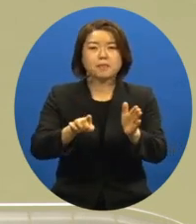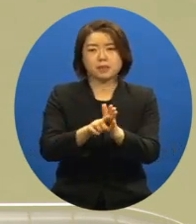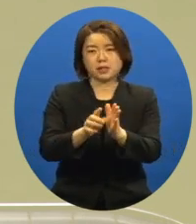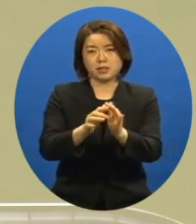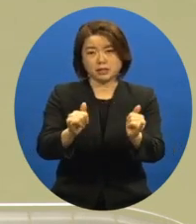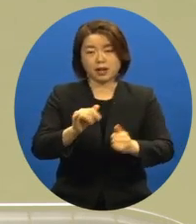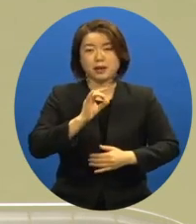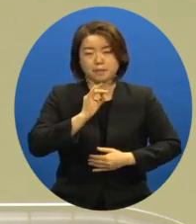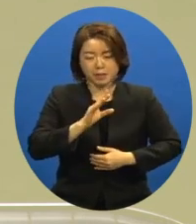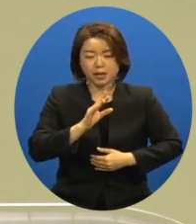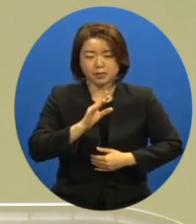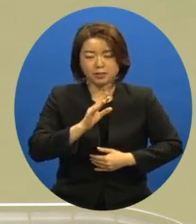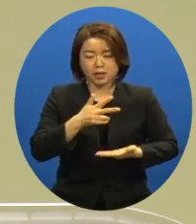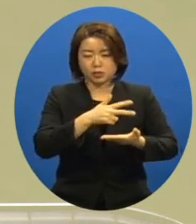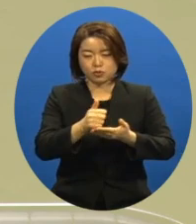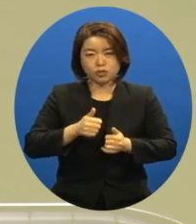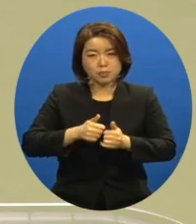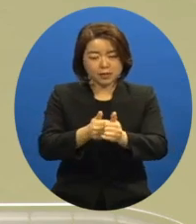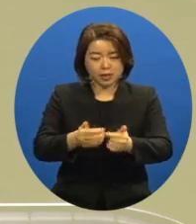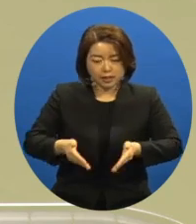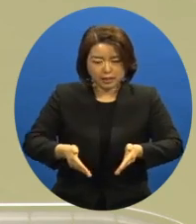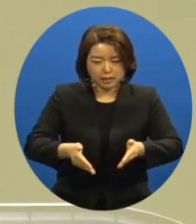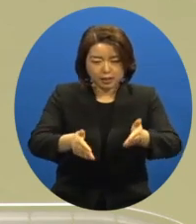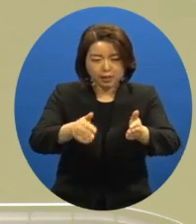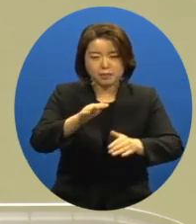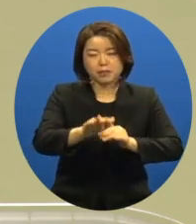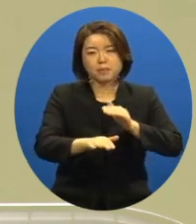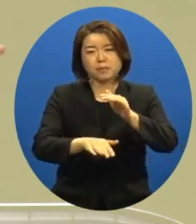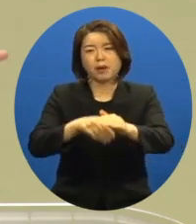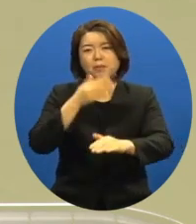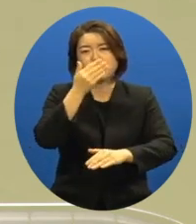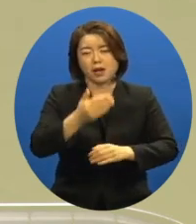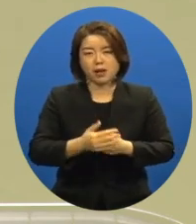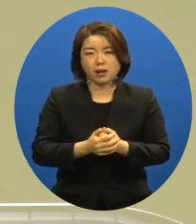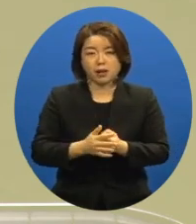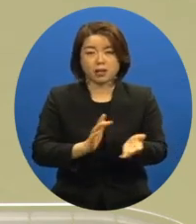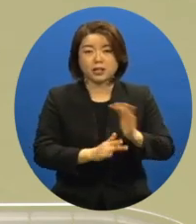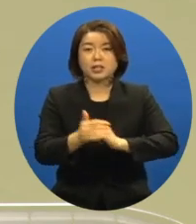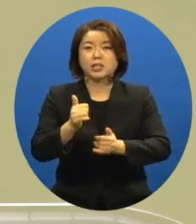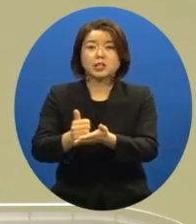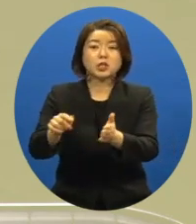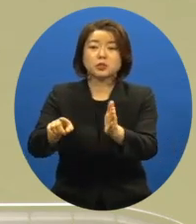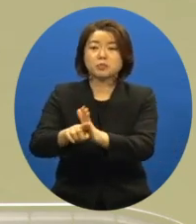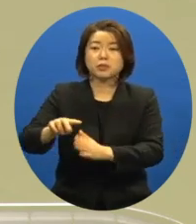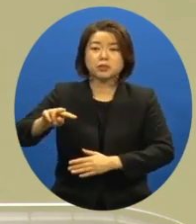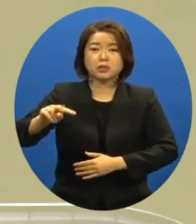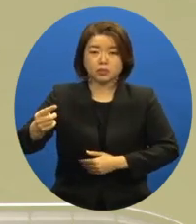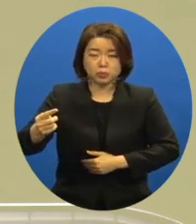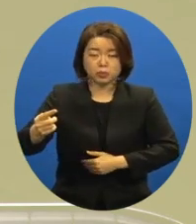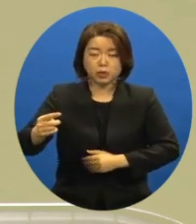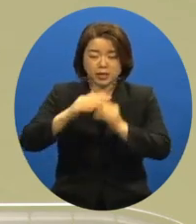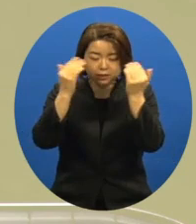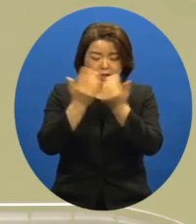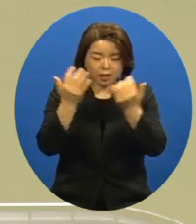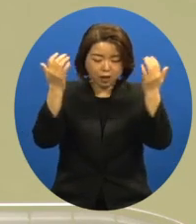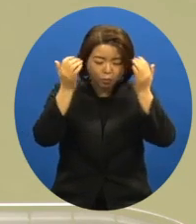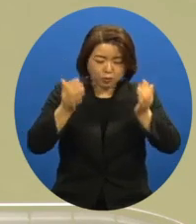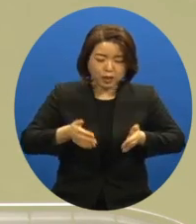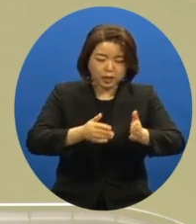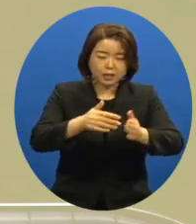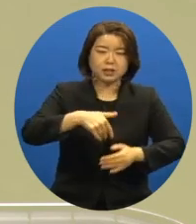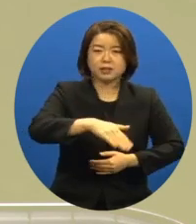따라 십자가의 길을 갈 수 있는 겁니다. 예수를 믿는다고 다 고난의 길을 가는 것은